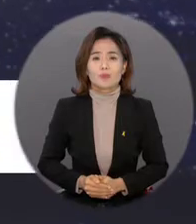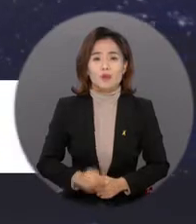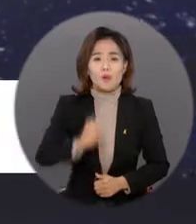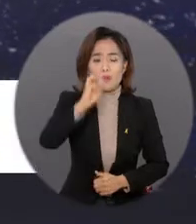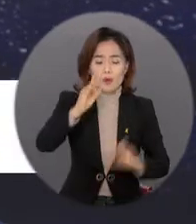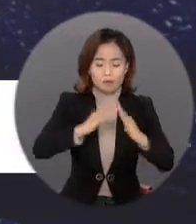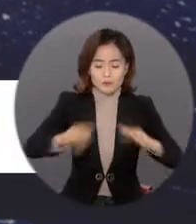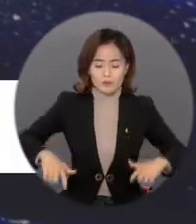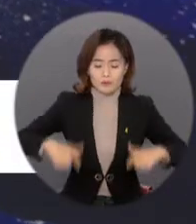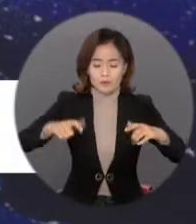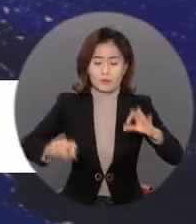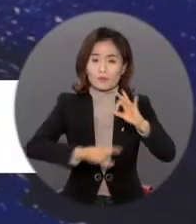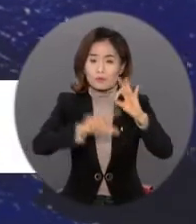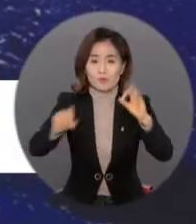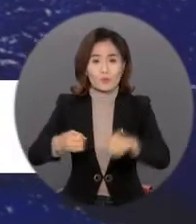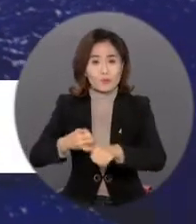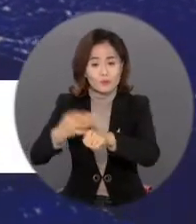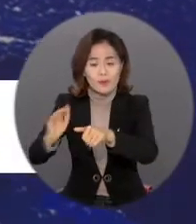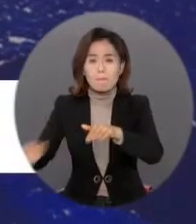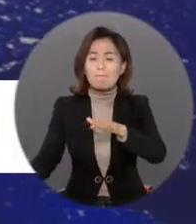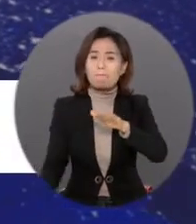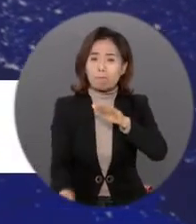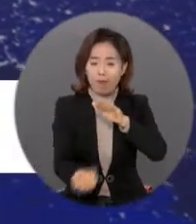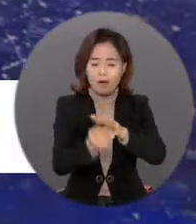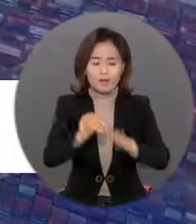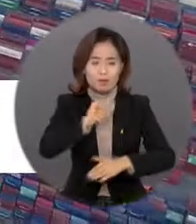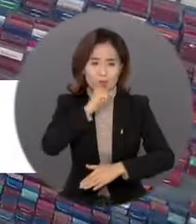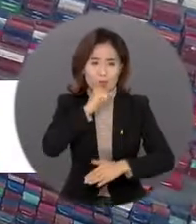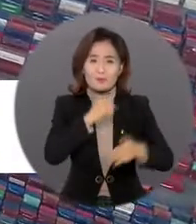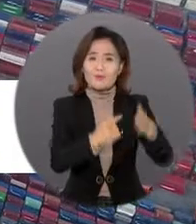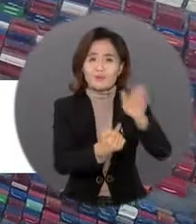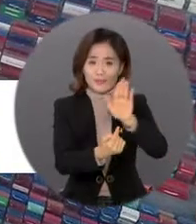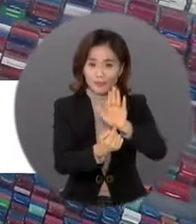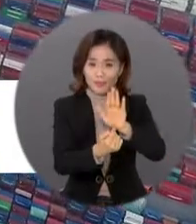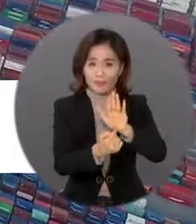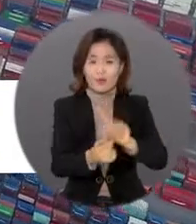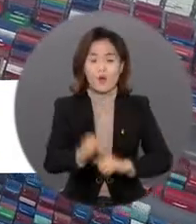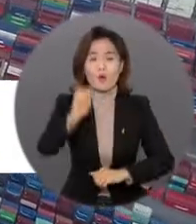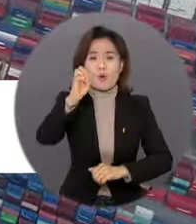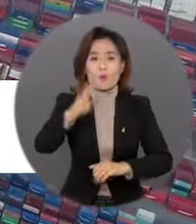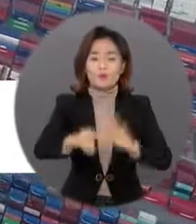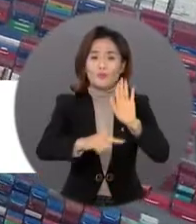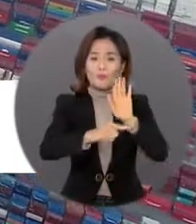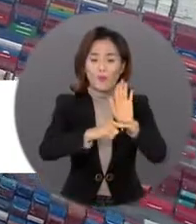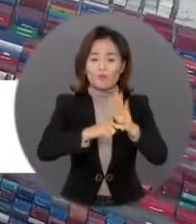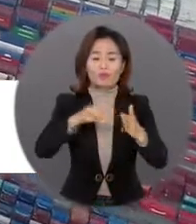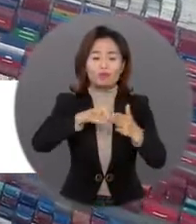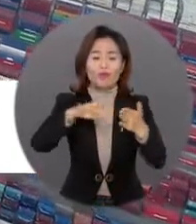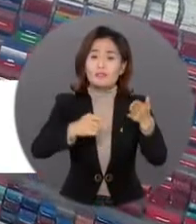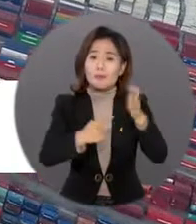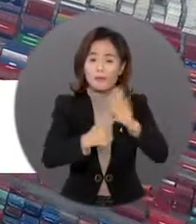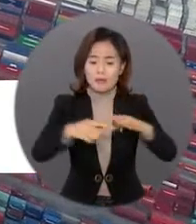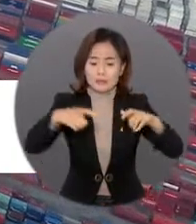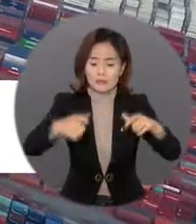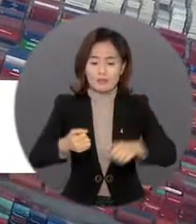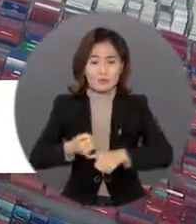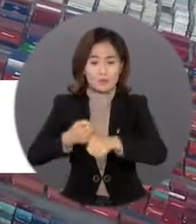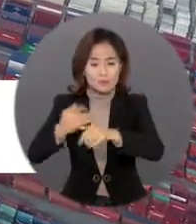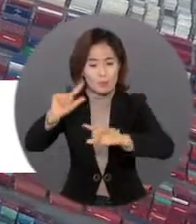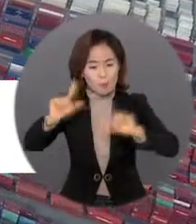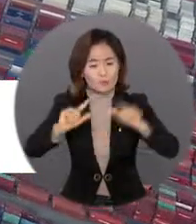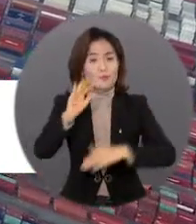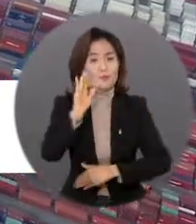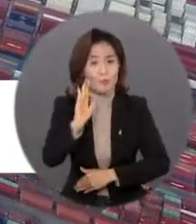광주와 전남 지역 10월 수출이 사상 최대 실적을 경신했습니다. 광주 본부세관이 발표한 지역 수출입